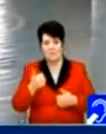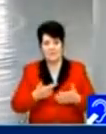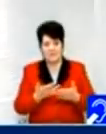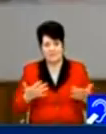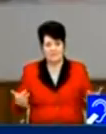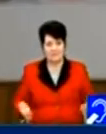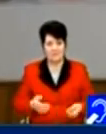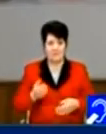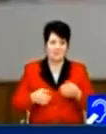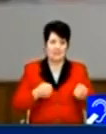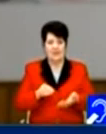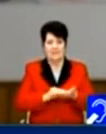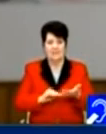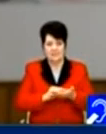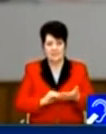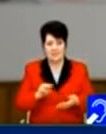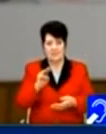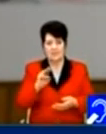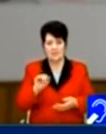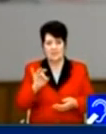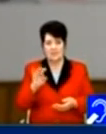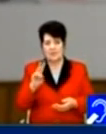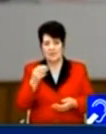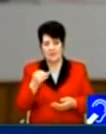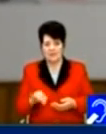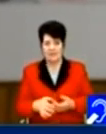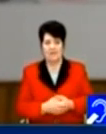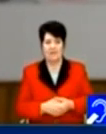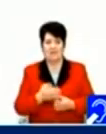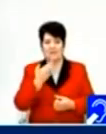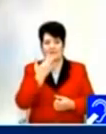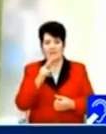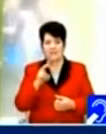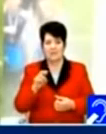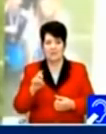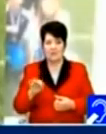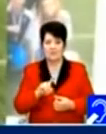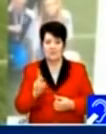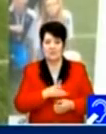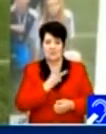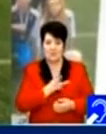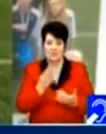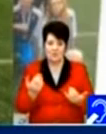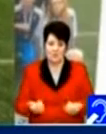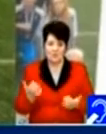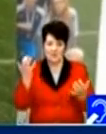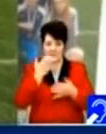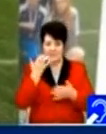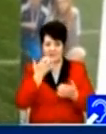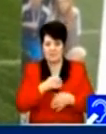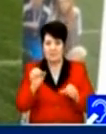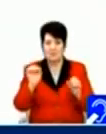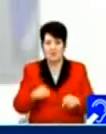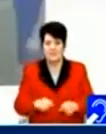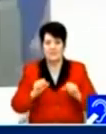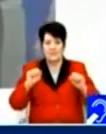și cantonamente și turnee, precum și naționale, așa și internaționale. Tot ce își dorește acum este să le ofere nevăzătorilor șansa să